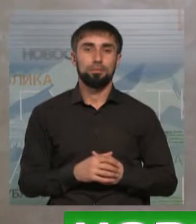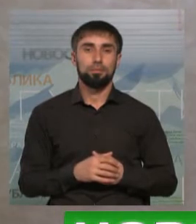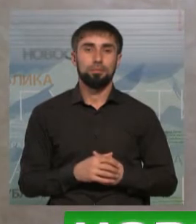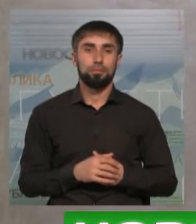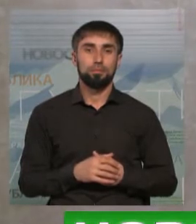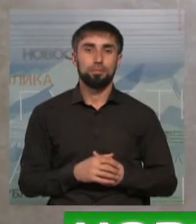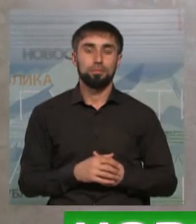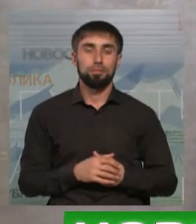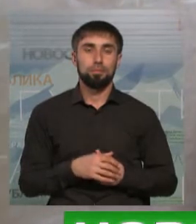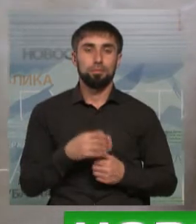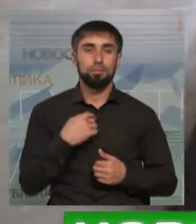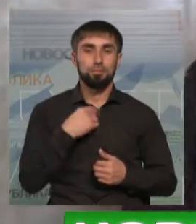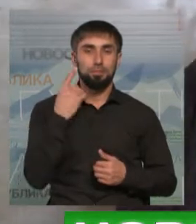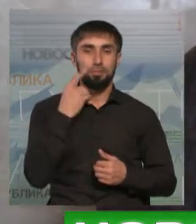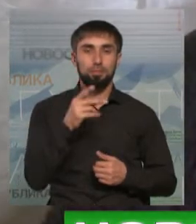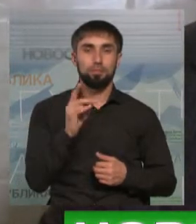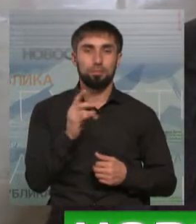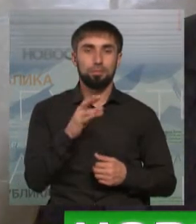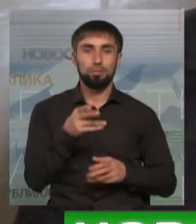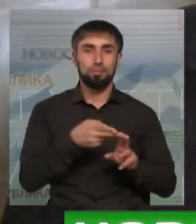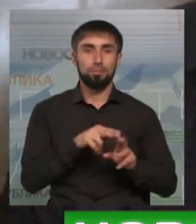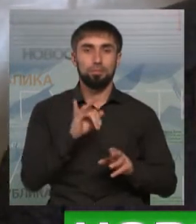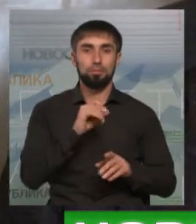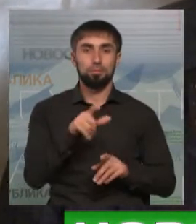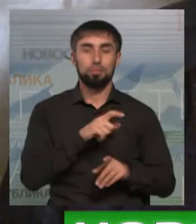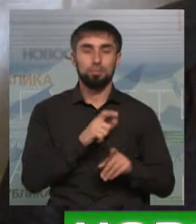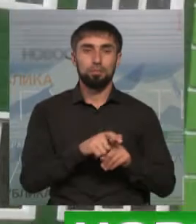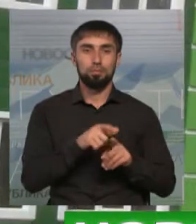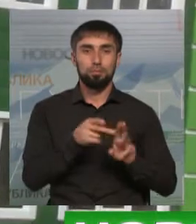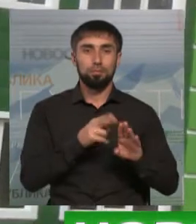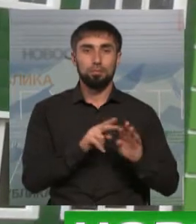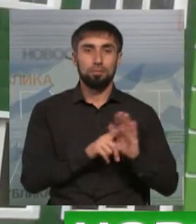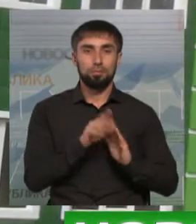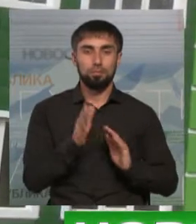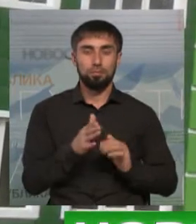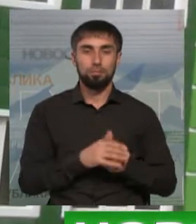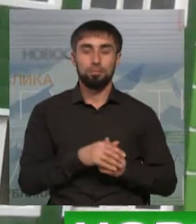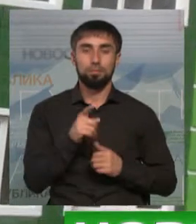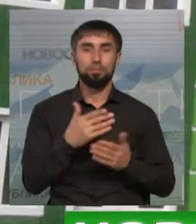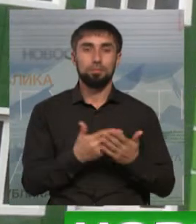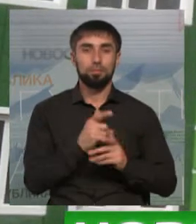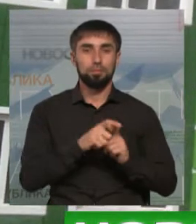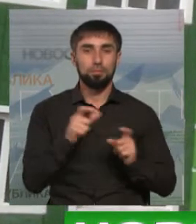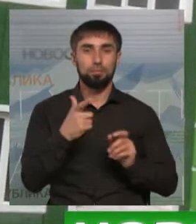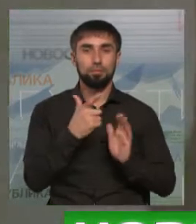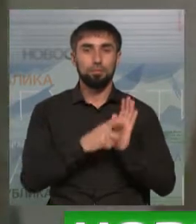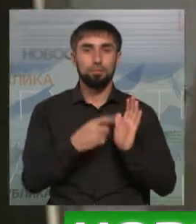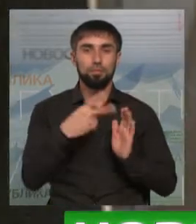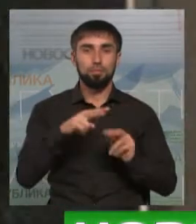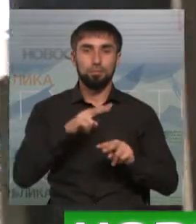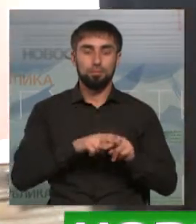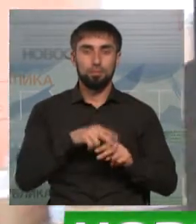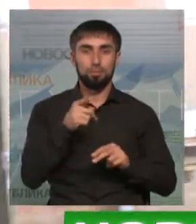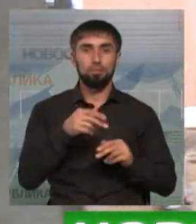Я думаю, успею где-то в ноябре, вот отсюда мы выйдем к концу ноября. О сроках сдачи новой школы на 720 мест